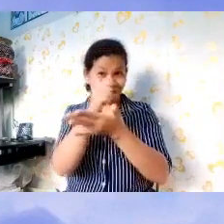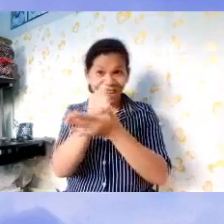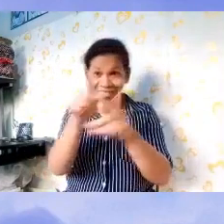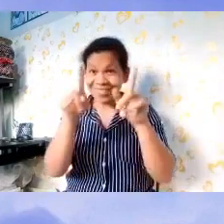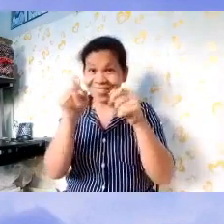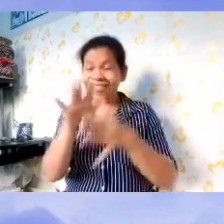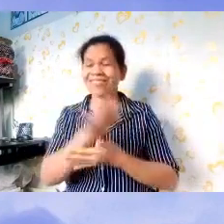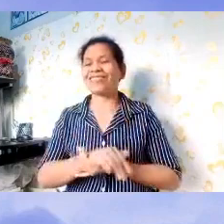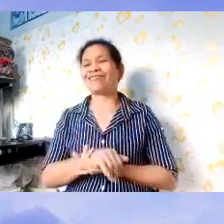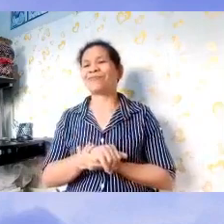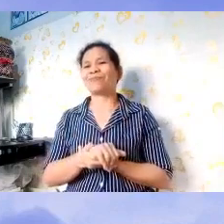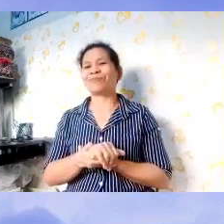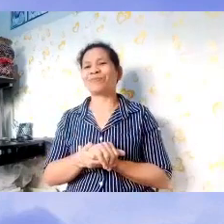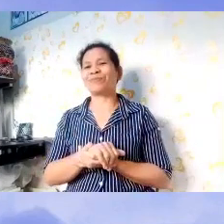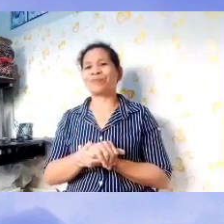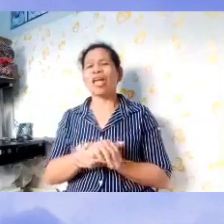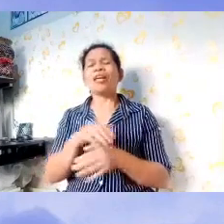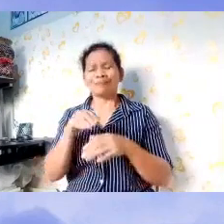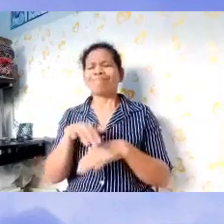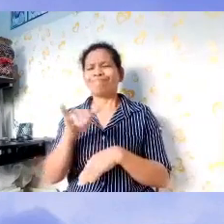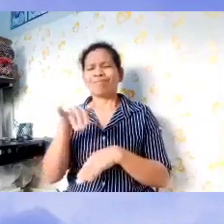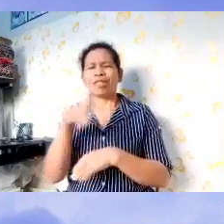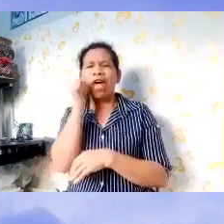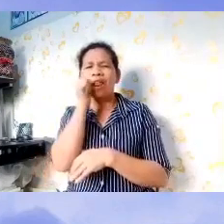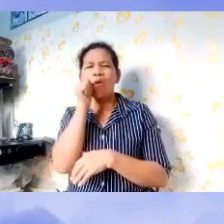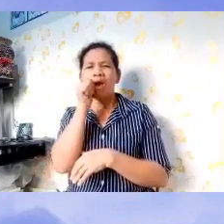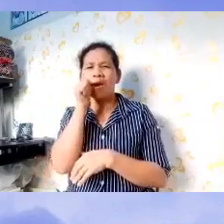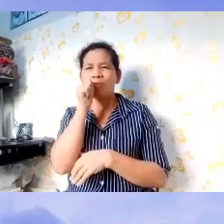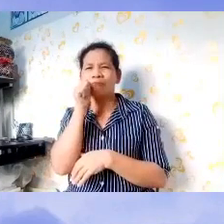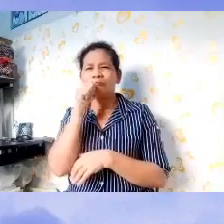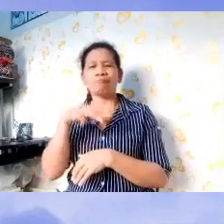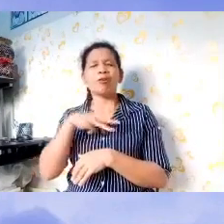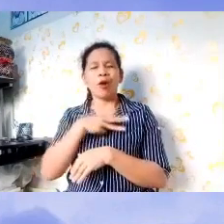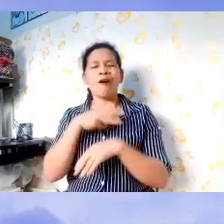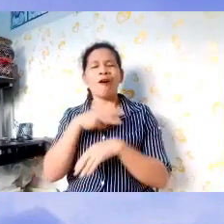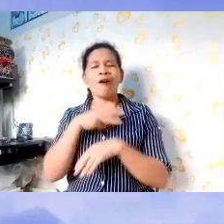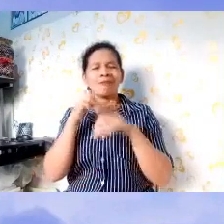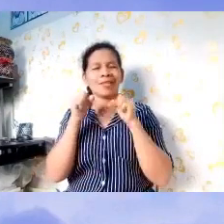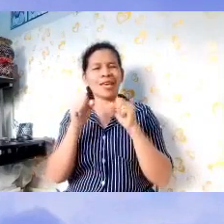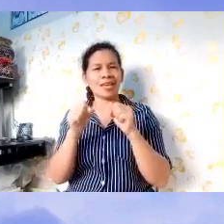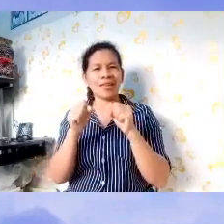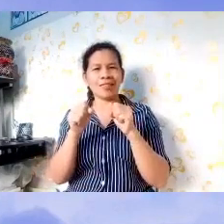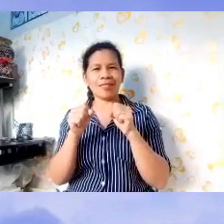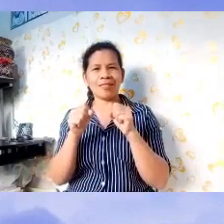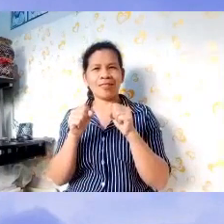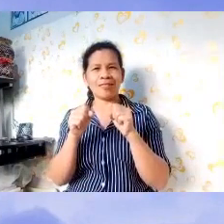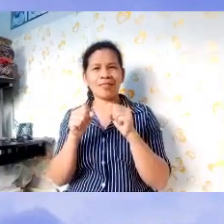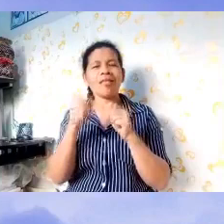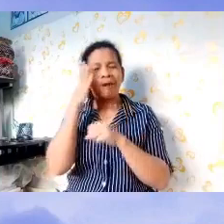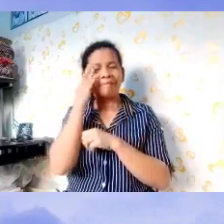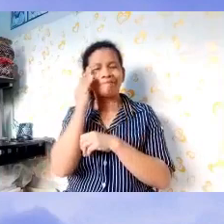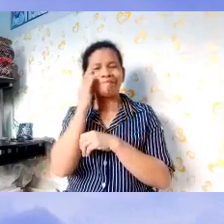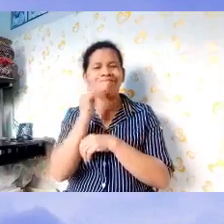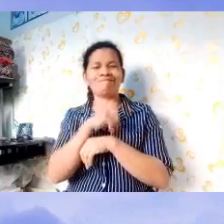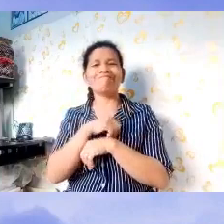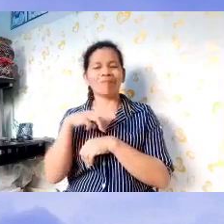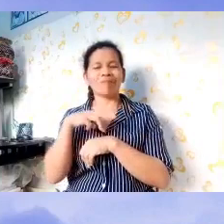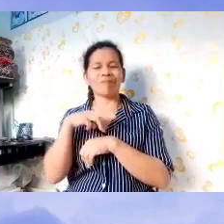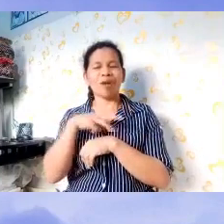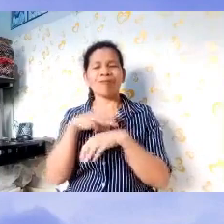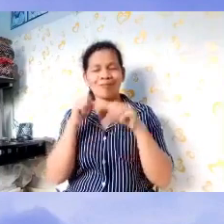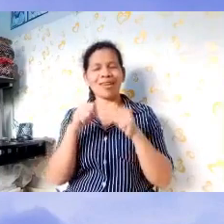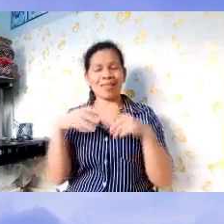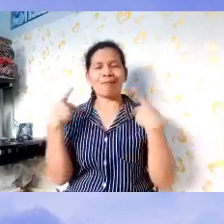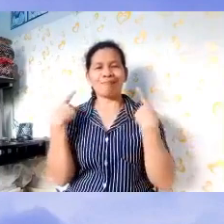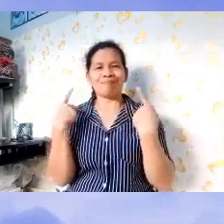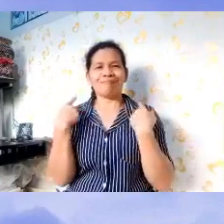po ay araw-araw na pwede po nating maranasan. At tayo